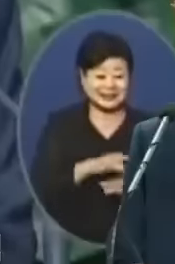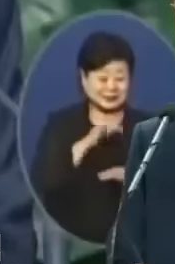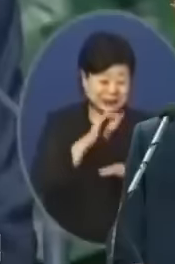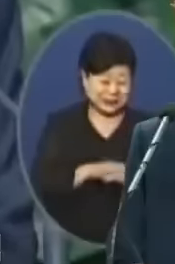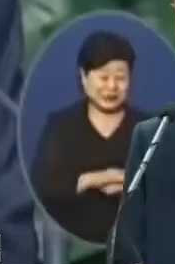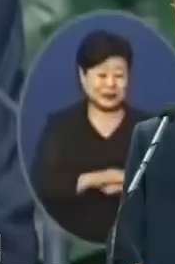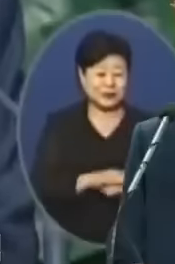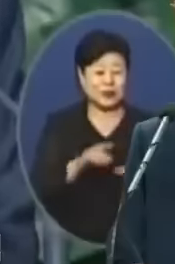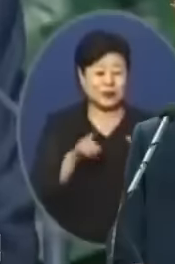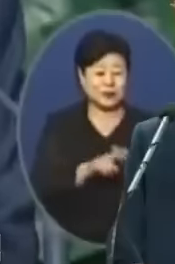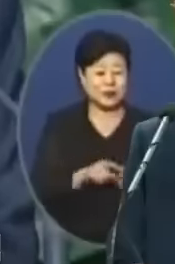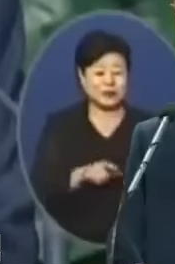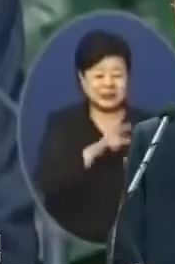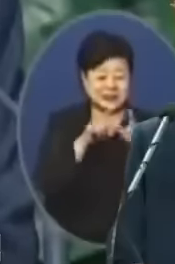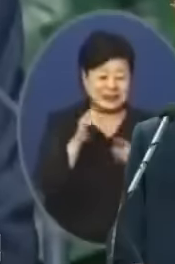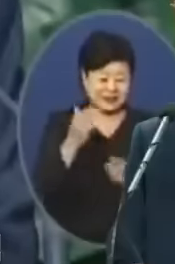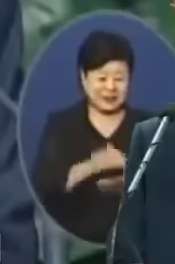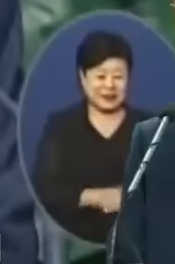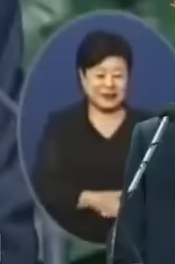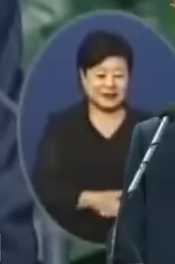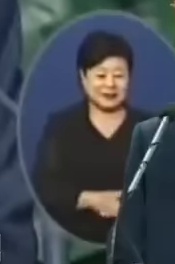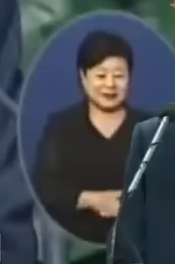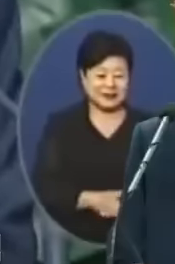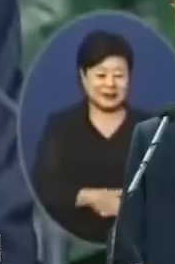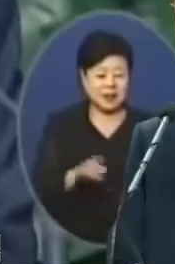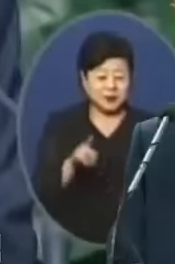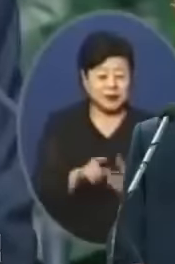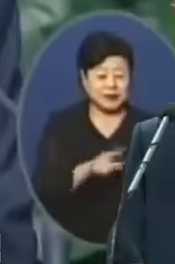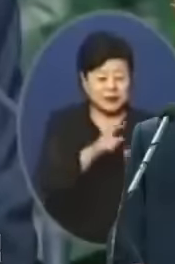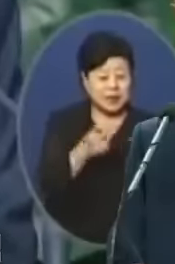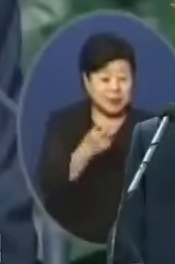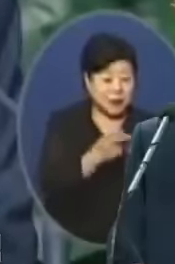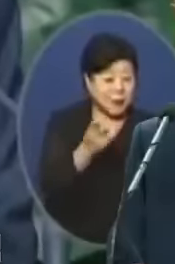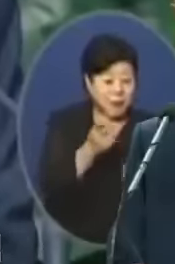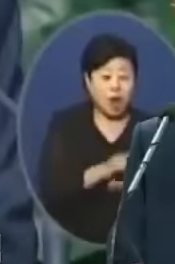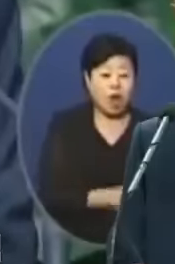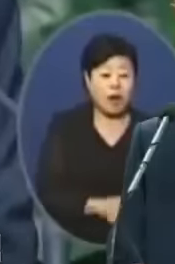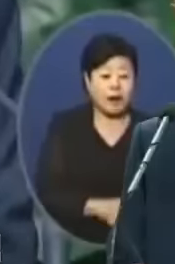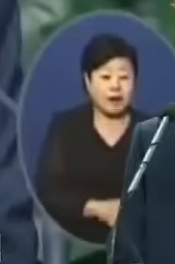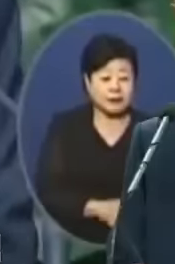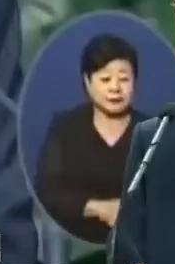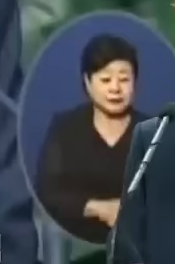습관적으로 늘 믿음의 생활을 해야 되겠는데 어떻게 믿음의 생활을 할 수 있겠는가?